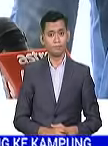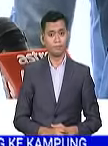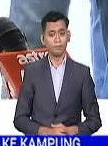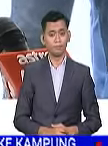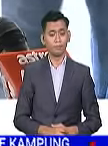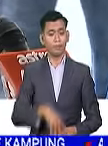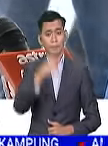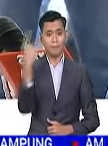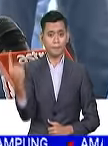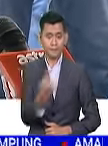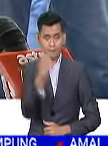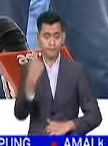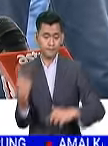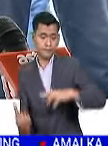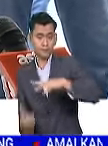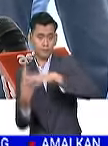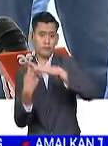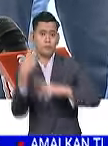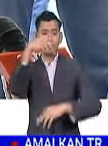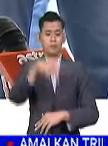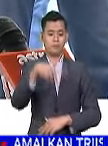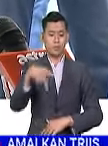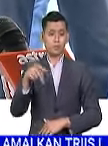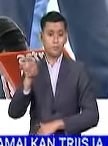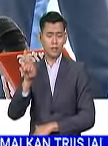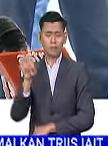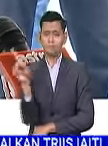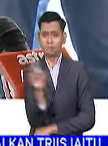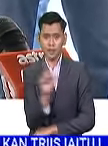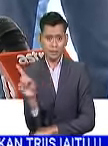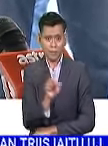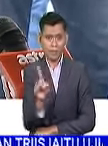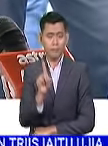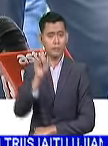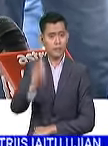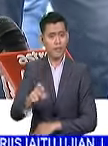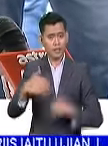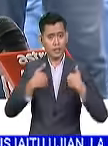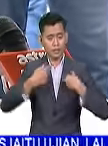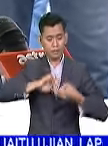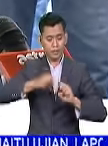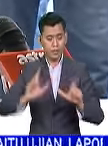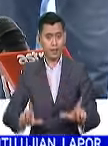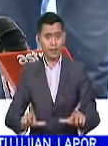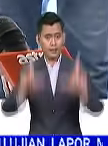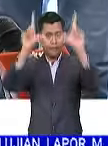Yang selalu dibangkitkan di PPR ini di mana-mana pun adalah lift.